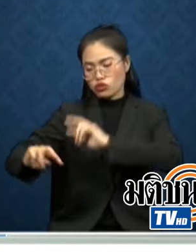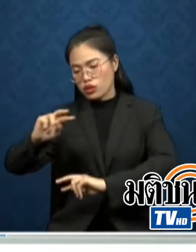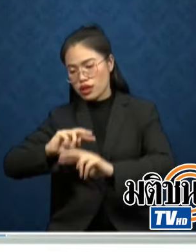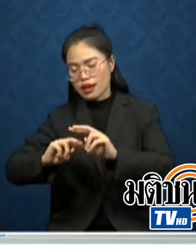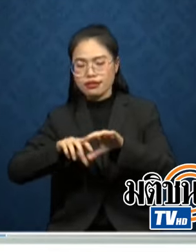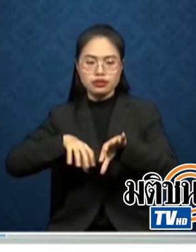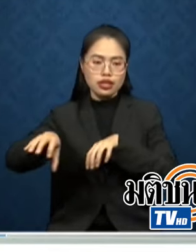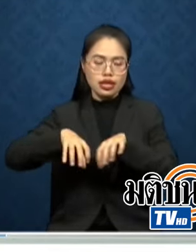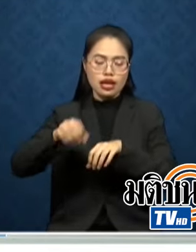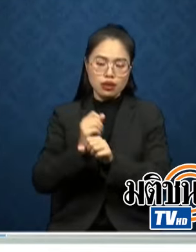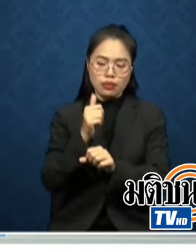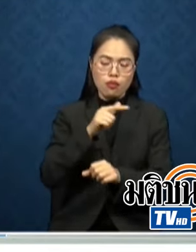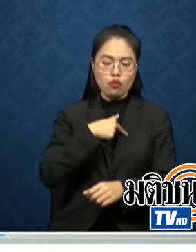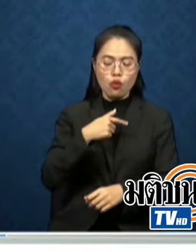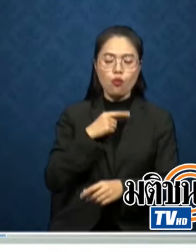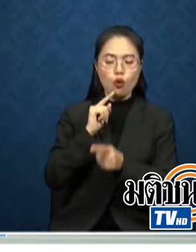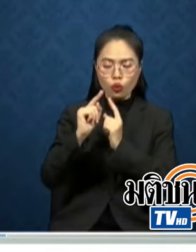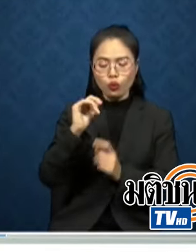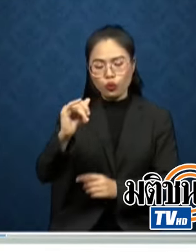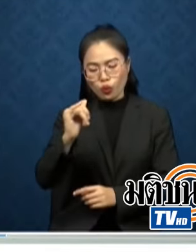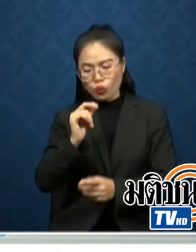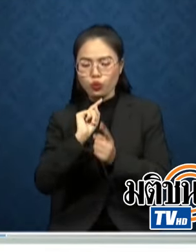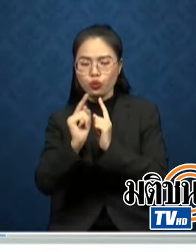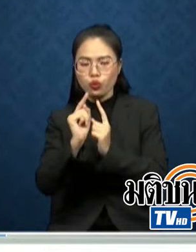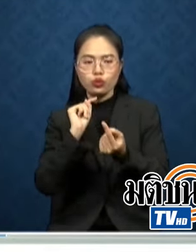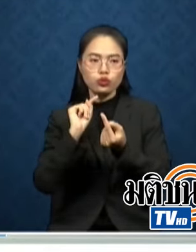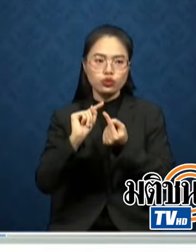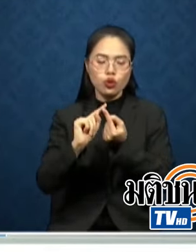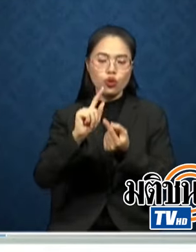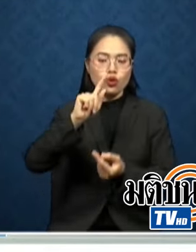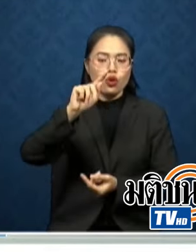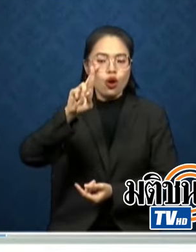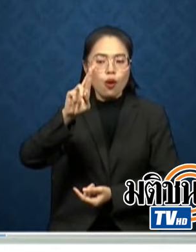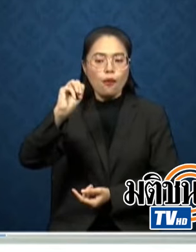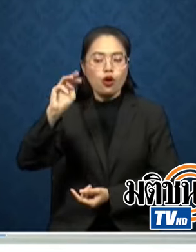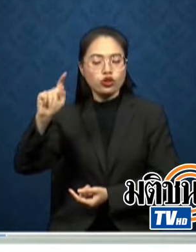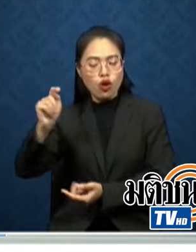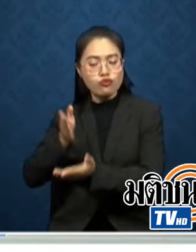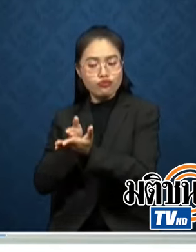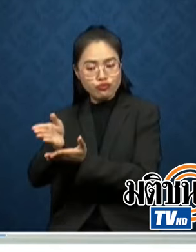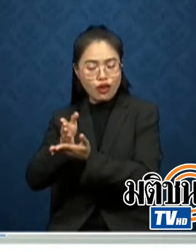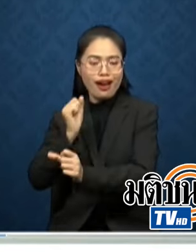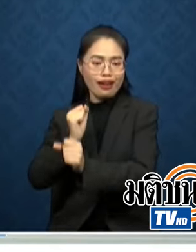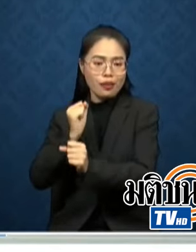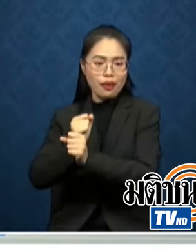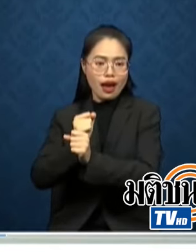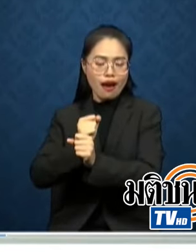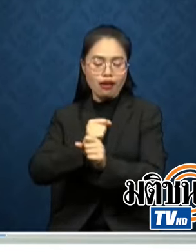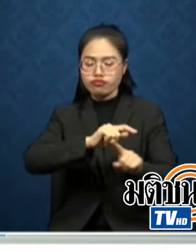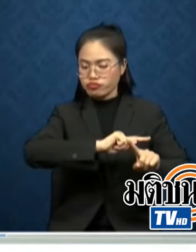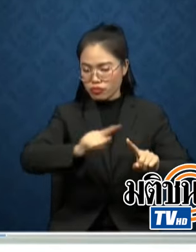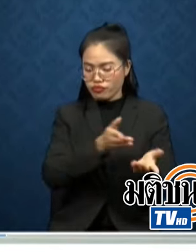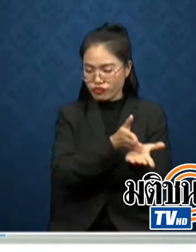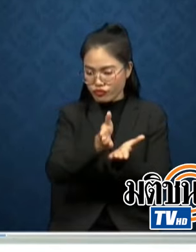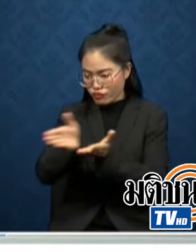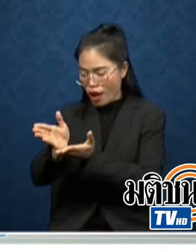ครับแล้วก็มีการติดต่อกับคณะรัฐมนตรีแล้วก็ข้าราชการที่มีส่วนเกี่ยวข้องในการนำพาประเทศ